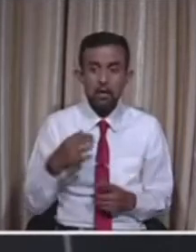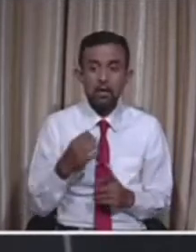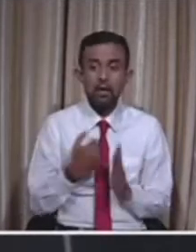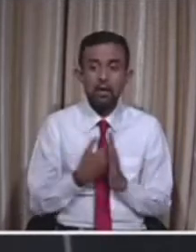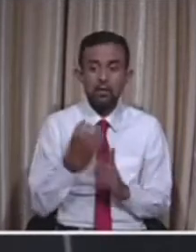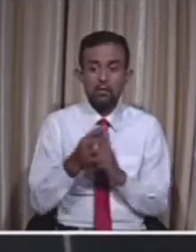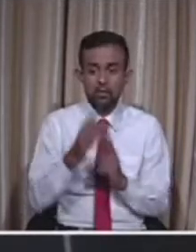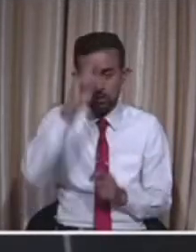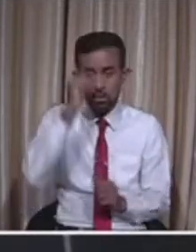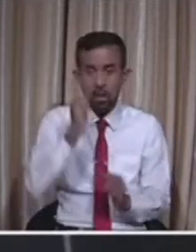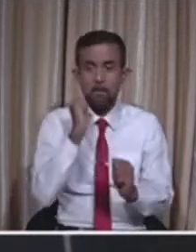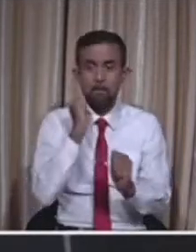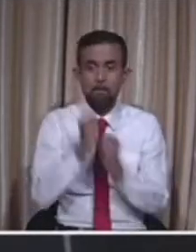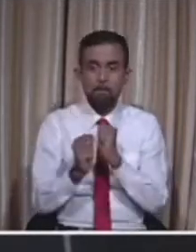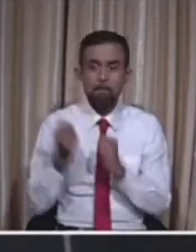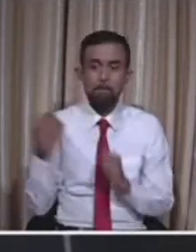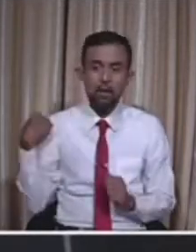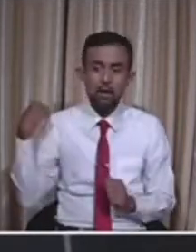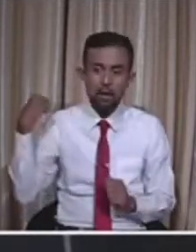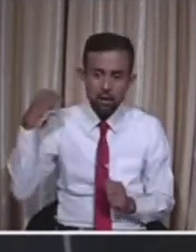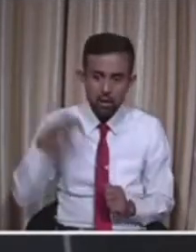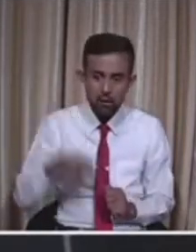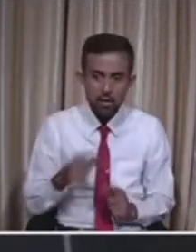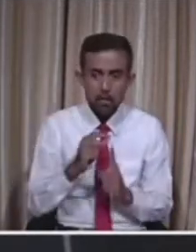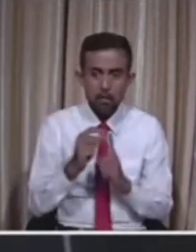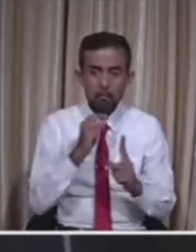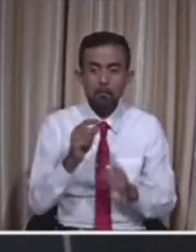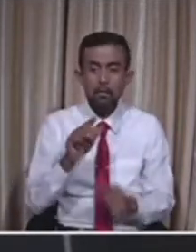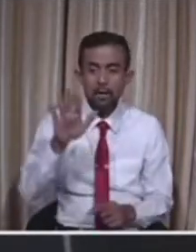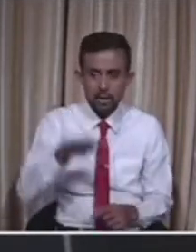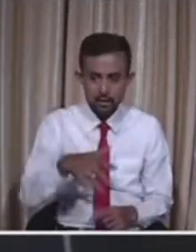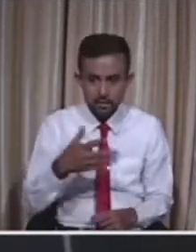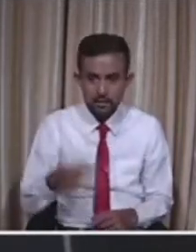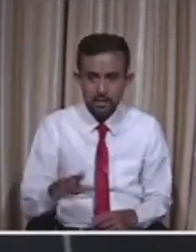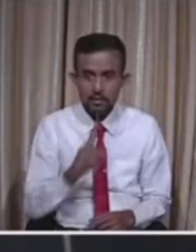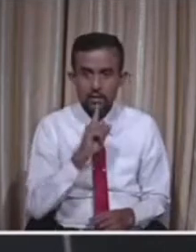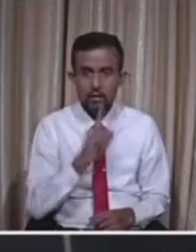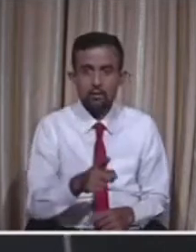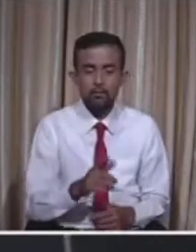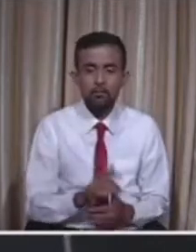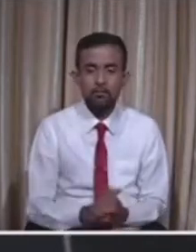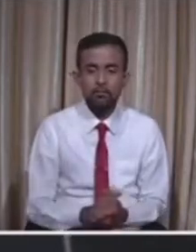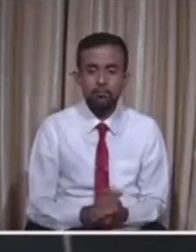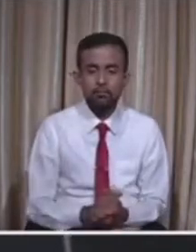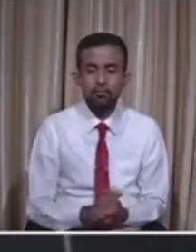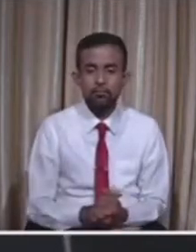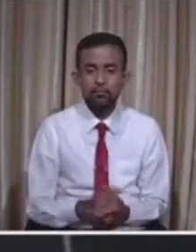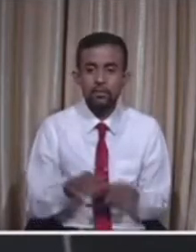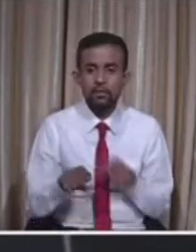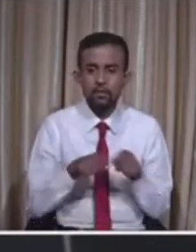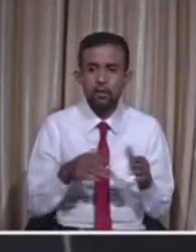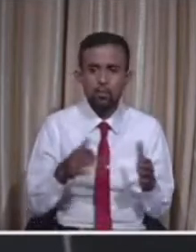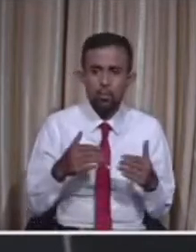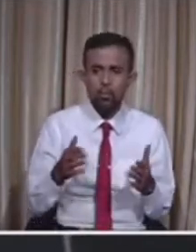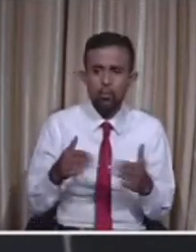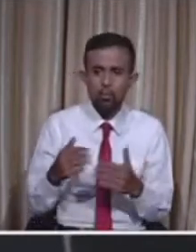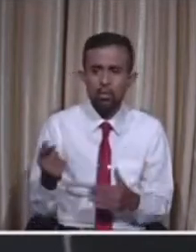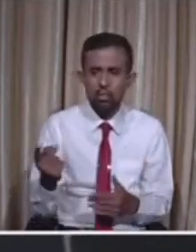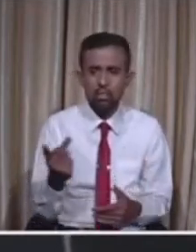ජනාධිපතිතුමනි බස් එකේ ඇවිල්ලා තමයි මම පාර්ලිමේන්තුවට එන්නේ කියලා කිව්වා. ඒ වගේම අපේ තවත් මන්ත්‍රීවරු